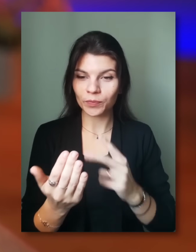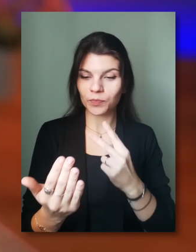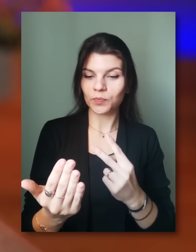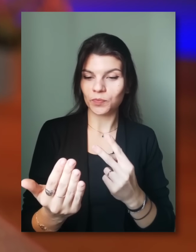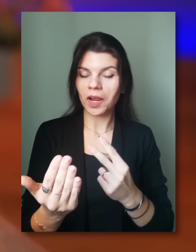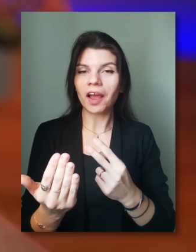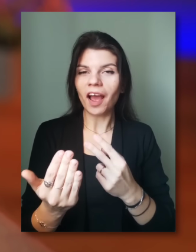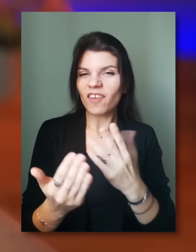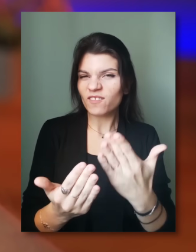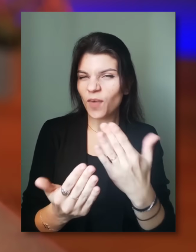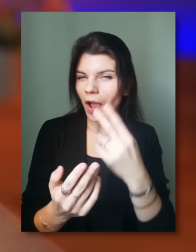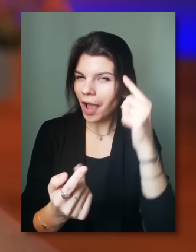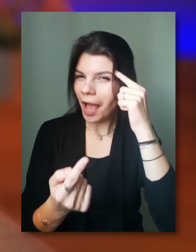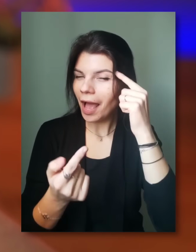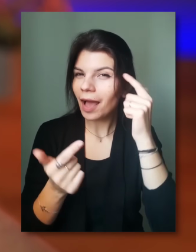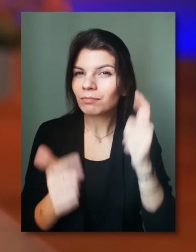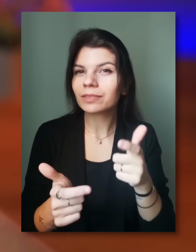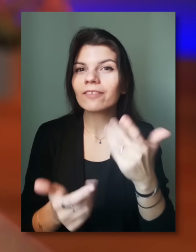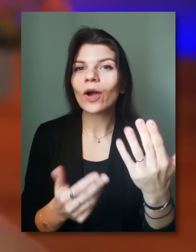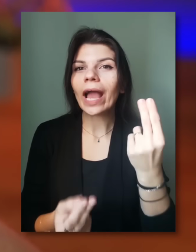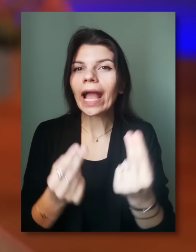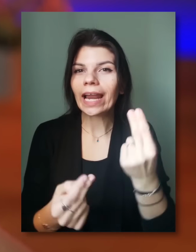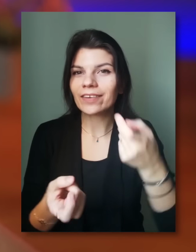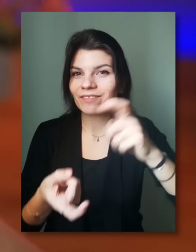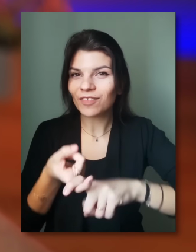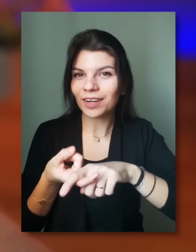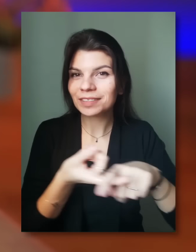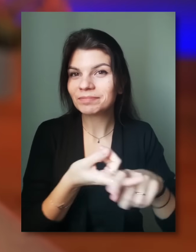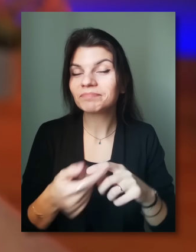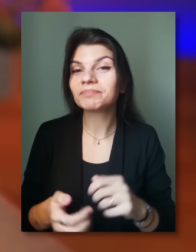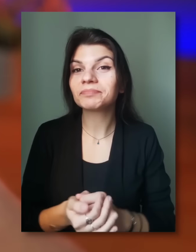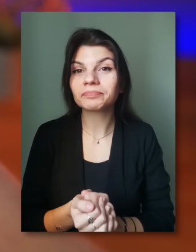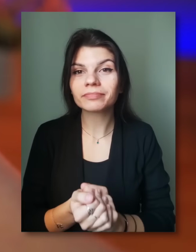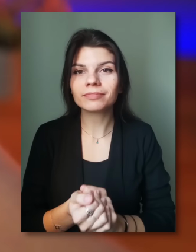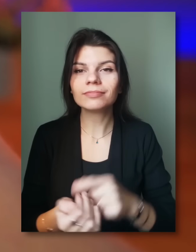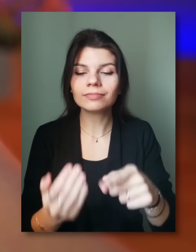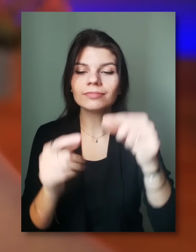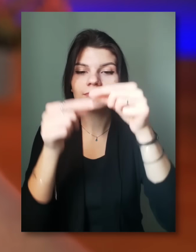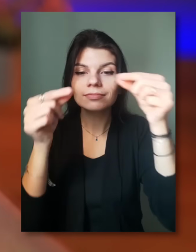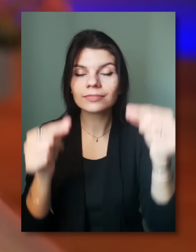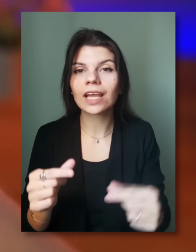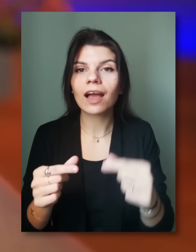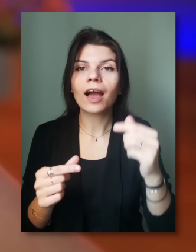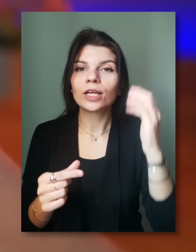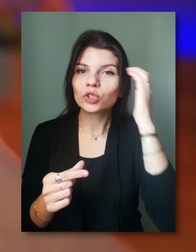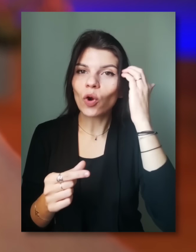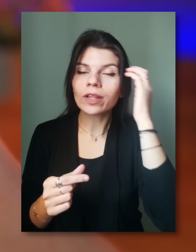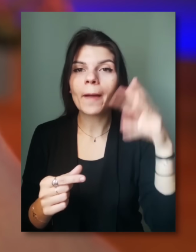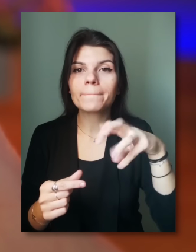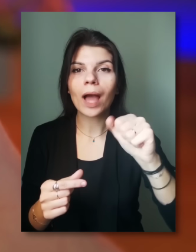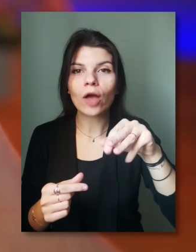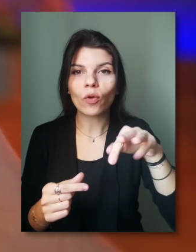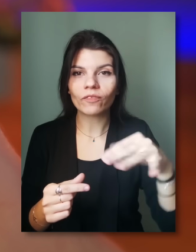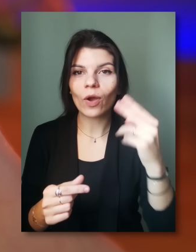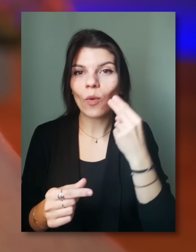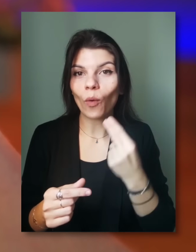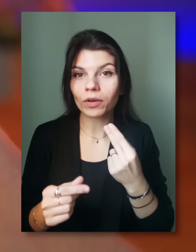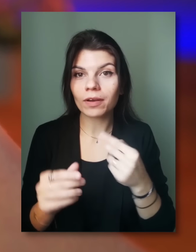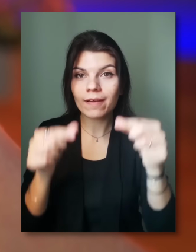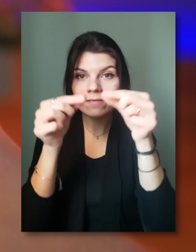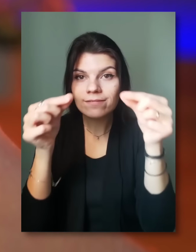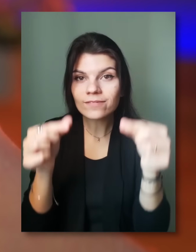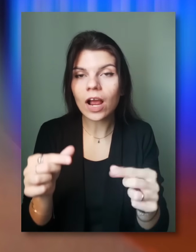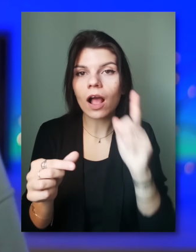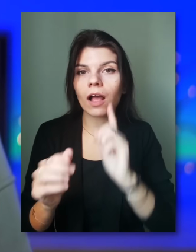візерунокпідкреслює ігровуспрямованістьновогопристрою,тодіяк пластиковабічнарамкапофарбованав матовийчорнийколір